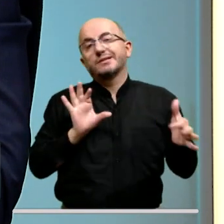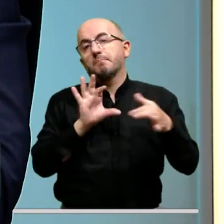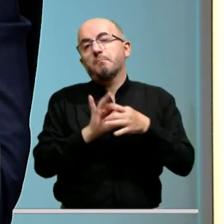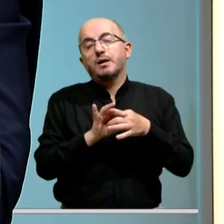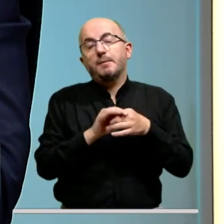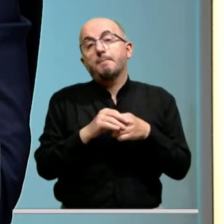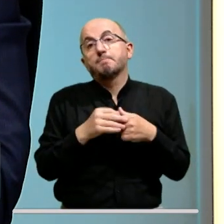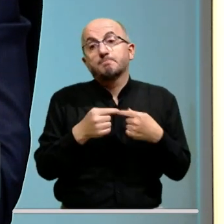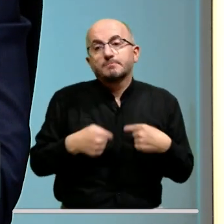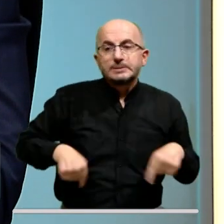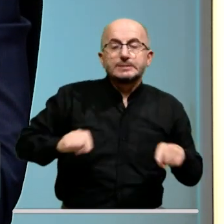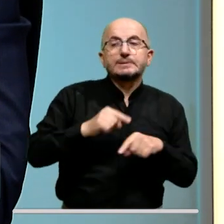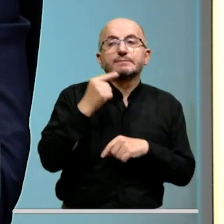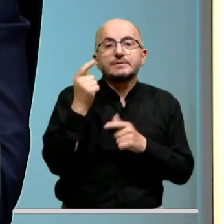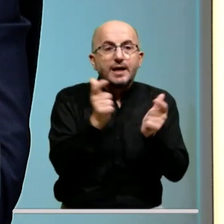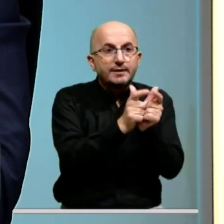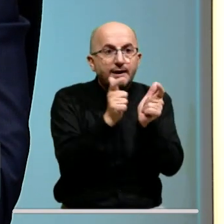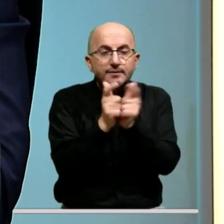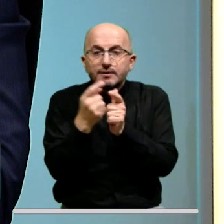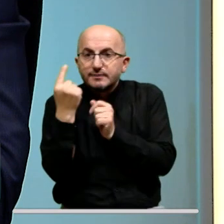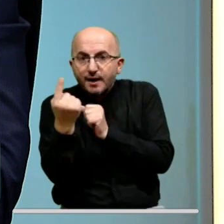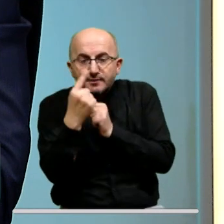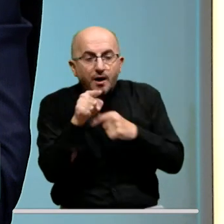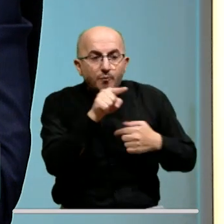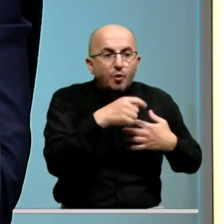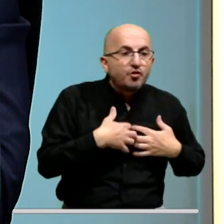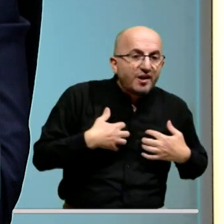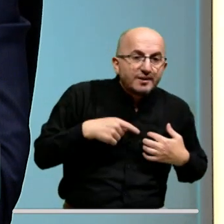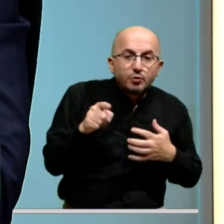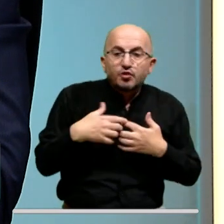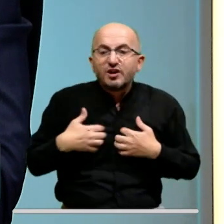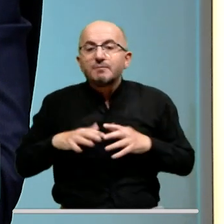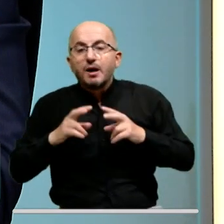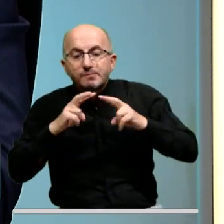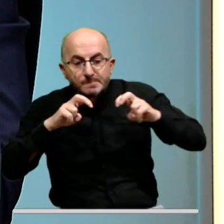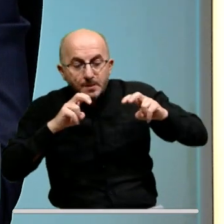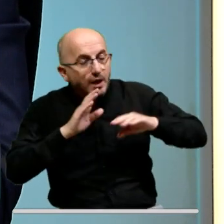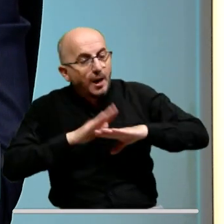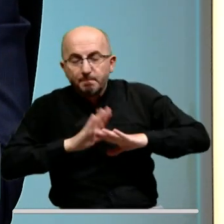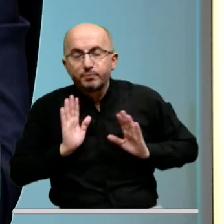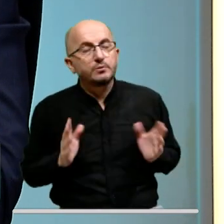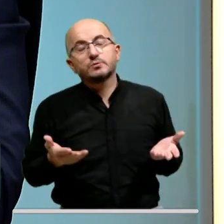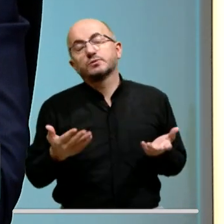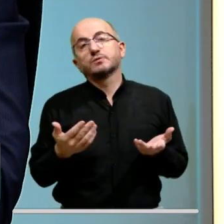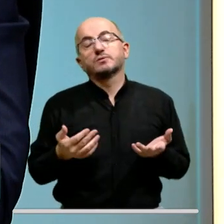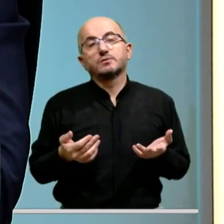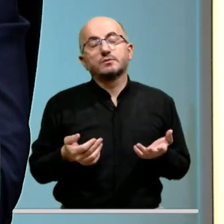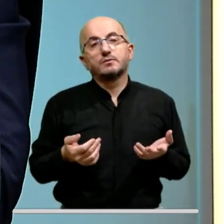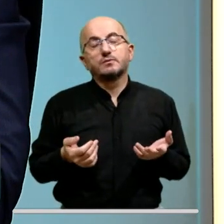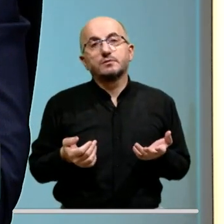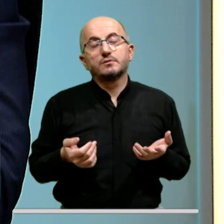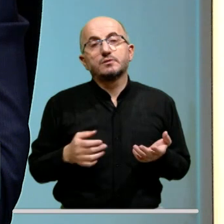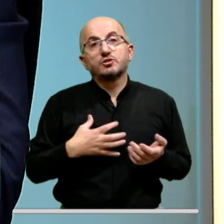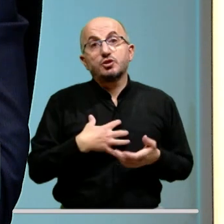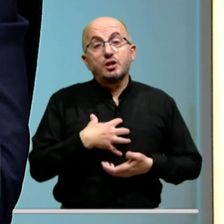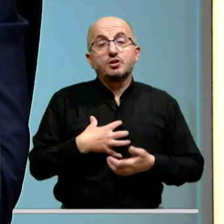tek kuruluşları hakkında efendim bu güvenilirdir, güvenilmez falan gibi bir ayrım yapmamız söz konusu değil. Yani